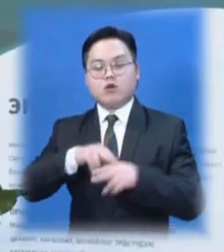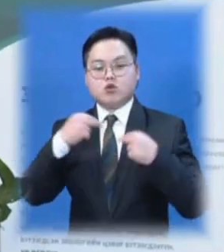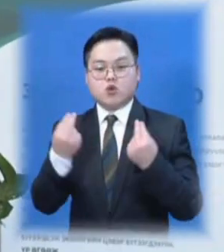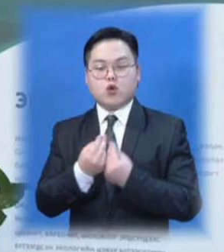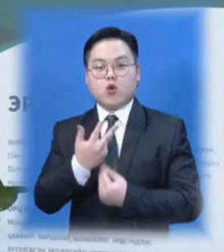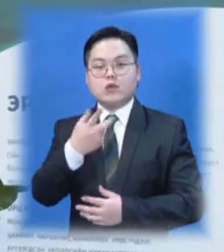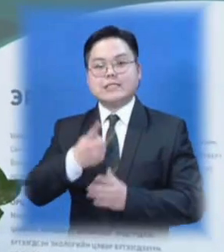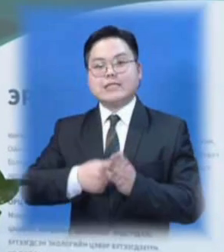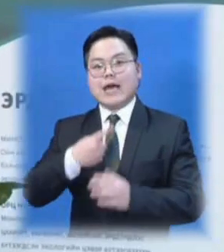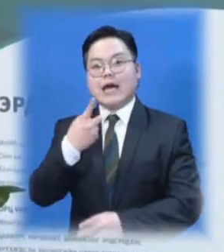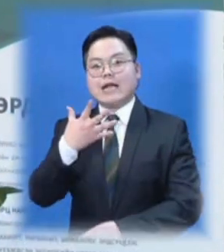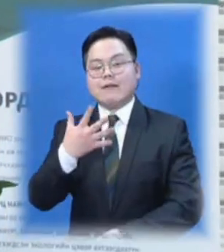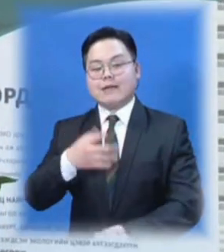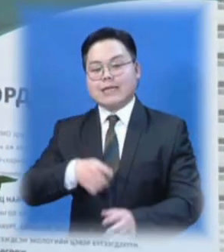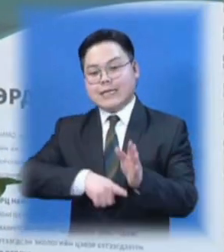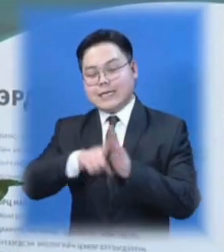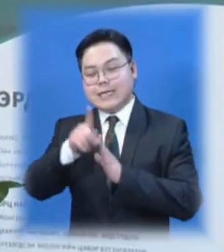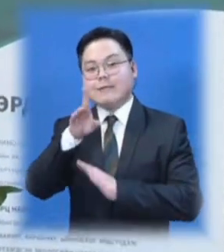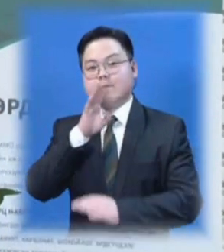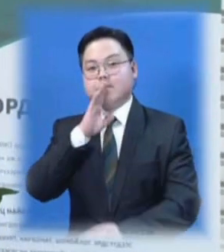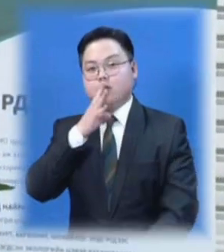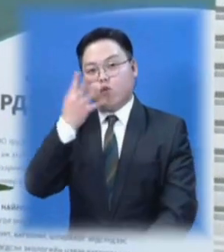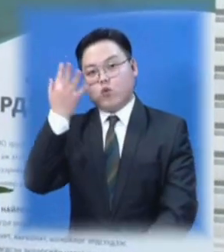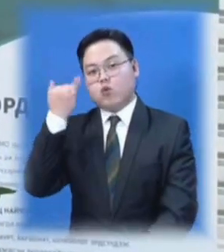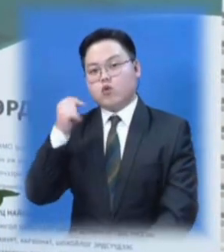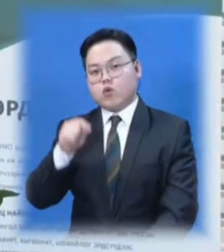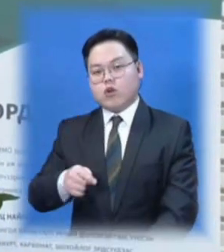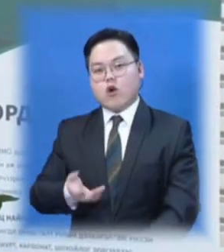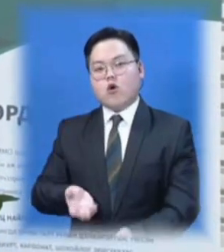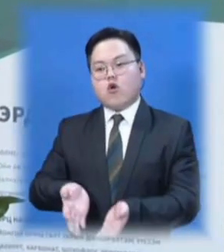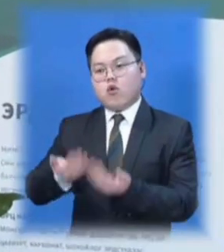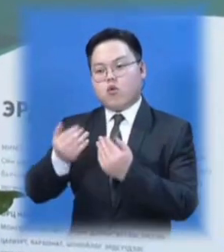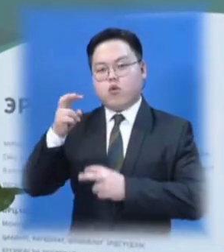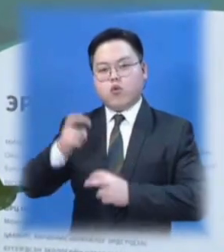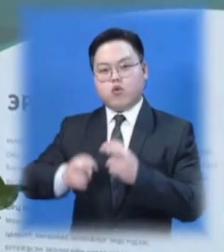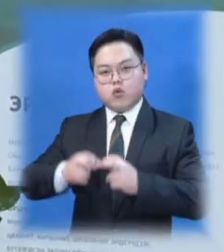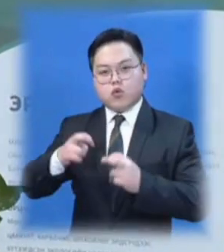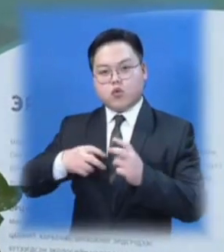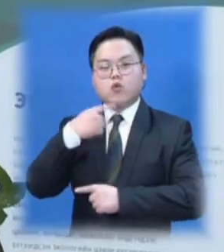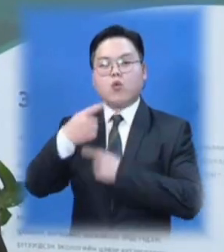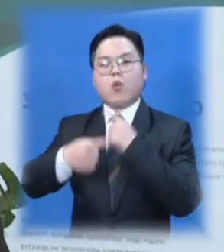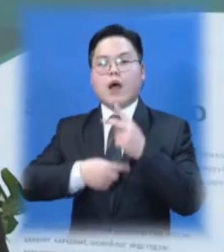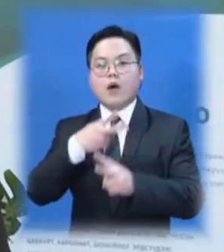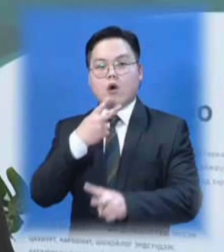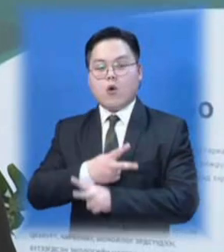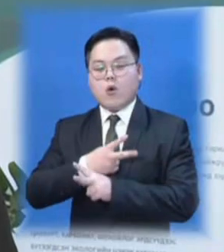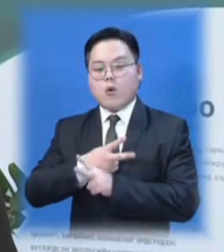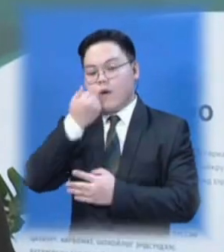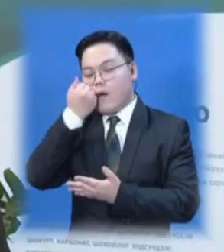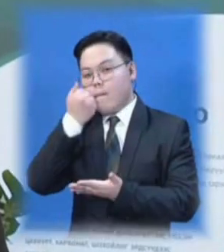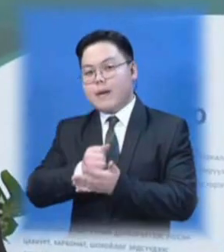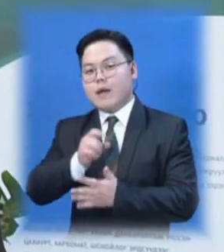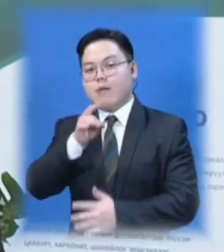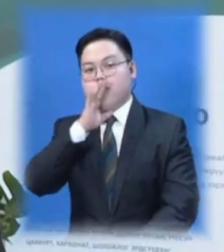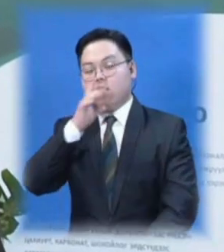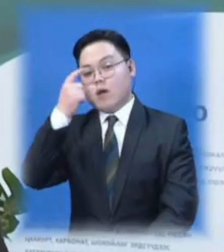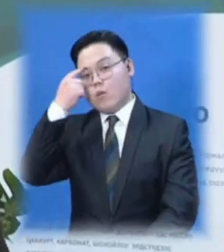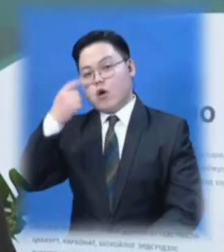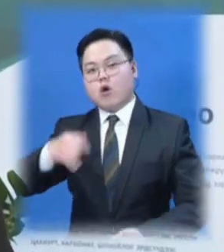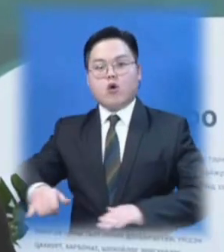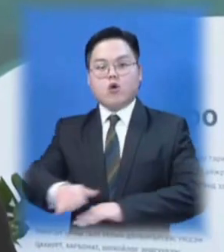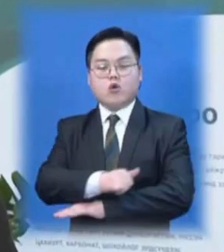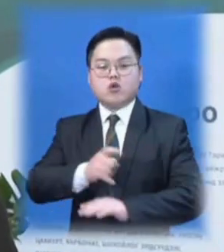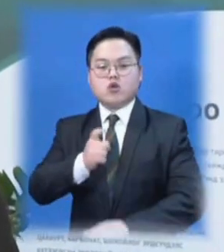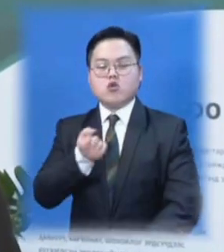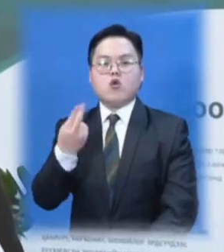байна. Энэ чуулганы үеэр хөнгөн үйлдвэрлэх тухай хуулийг батлуулна. Монгол Улс одоо яг хүнд